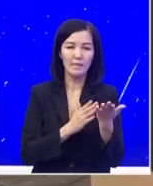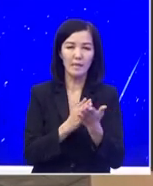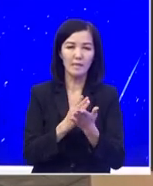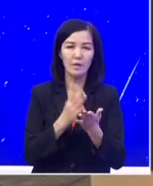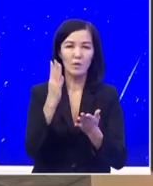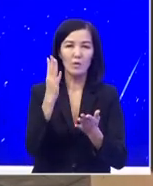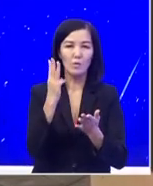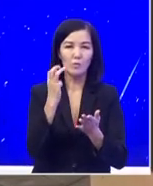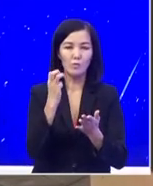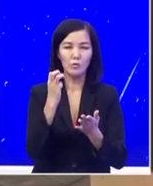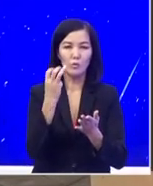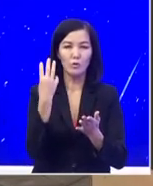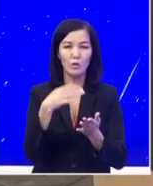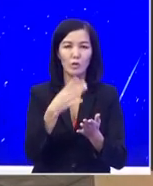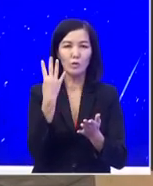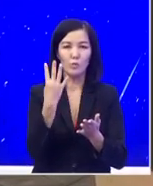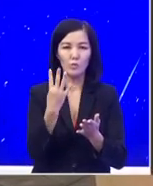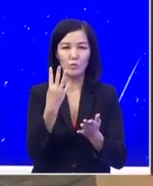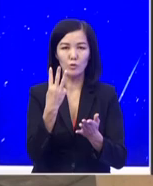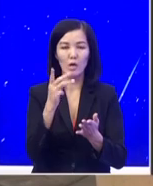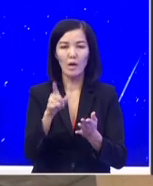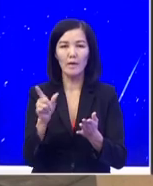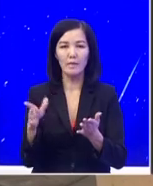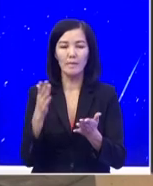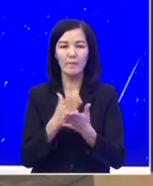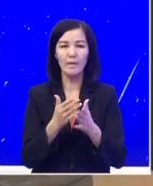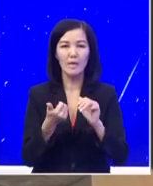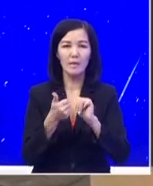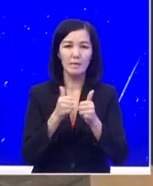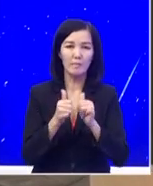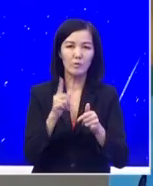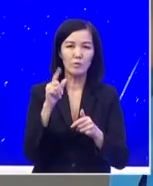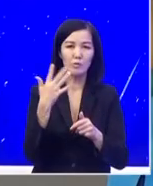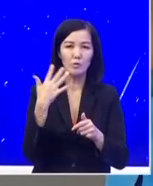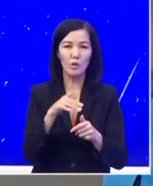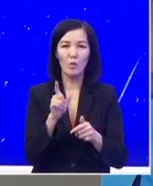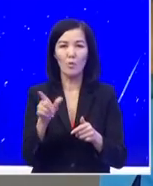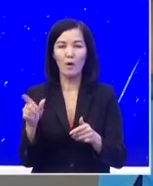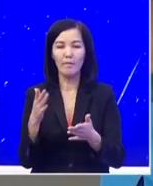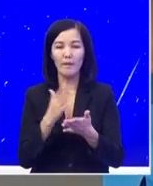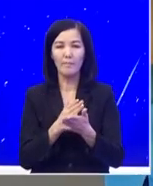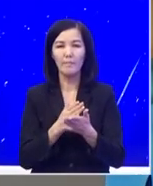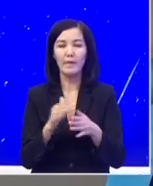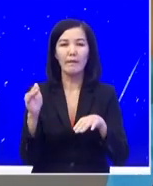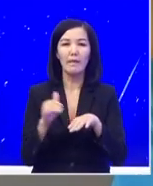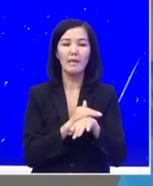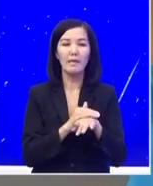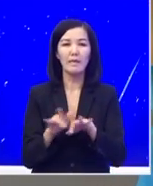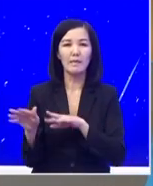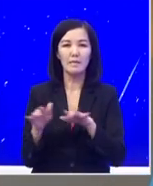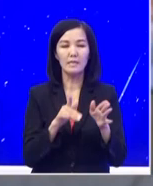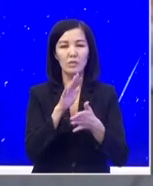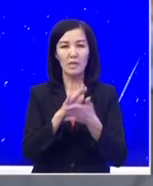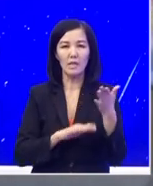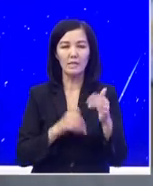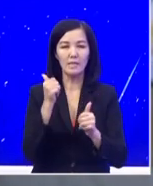343 мына жақта задействованная смена, а сменаға келетін 150 адам. Игі іс әлі де жалғасады. Нұротандықтар аптаның